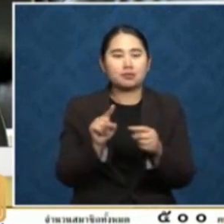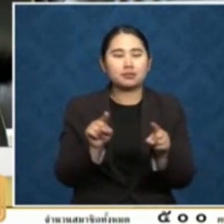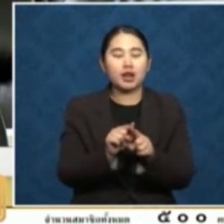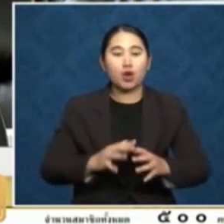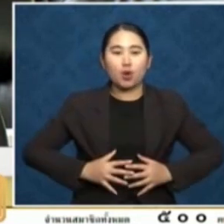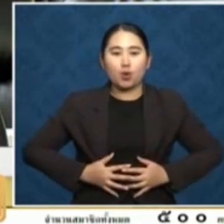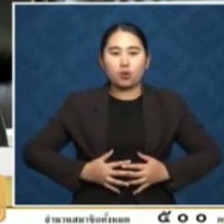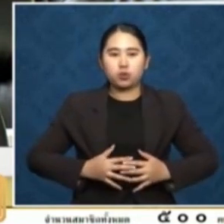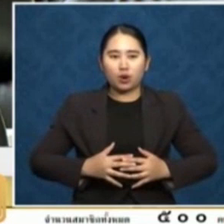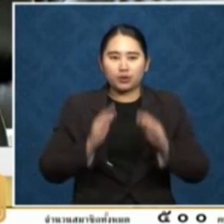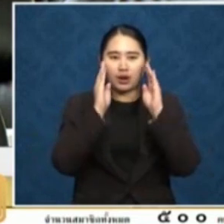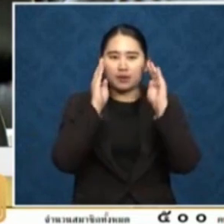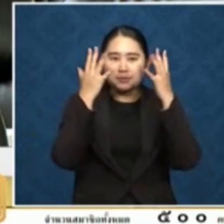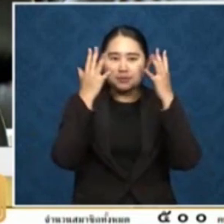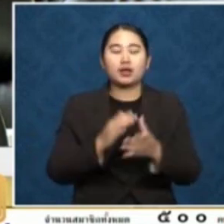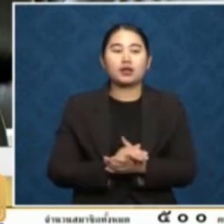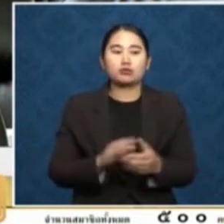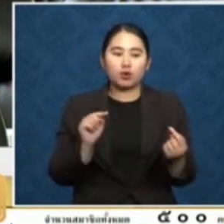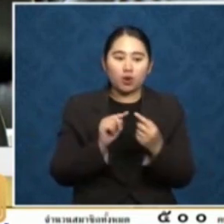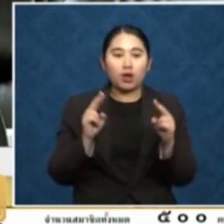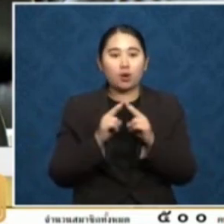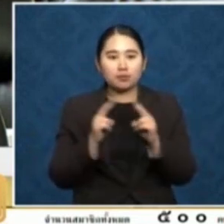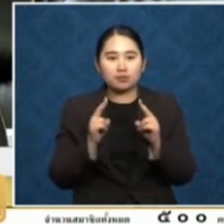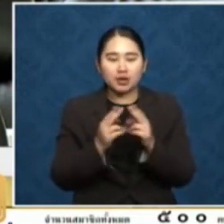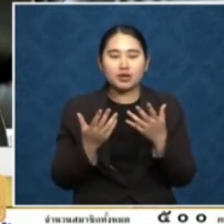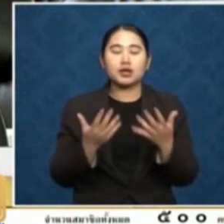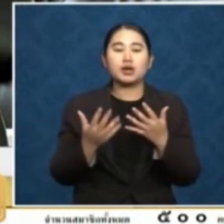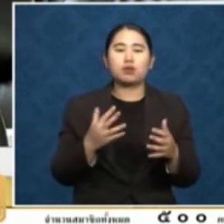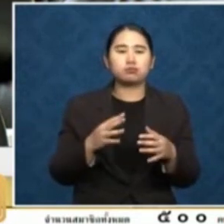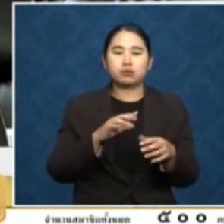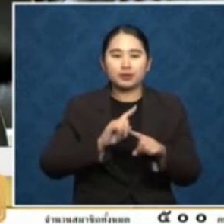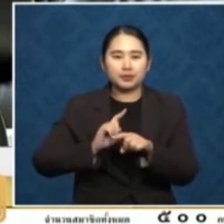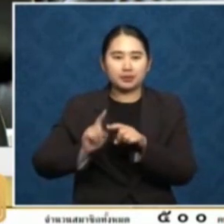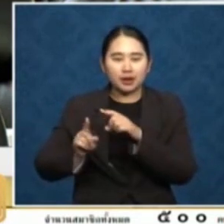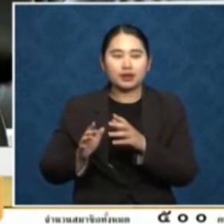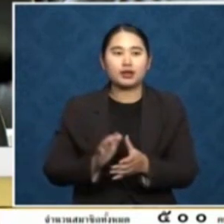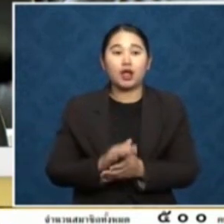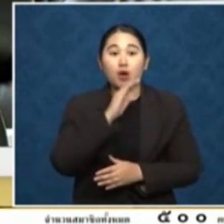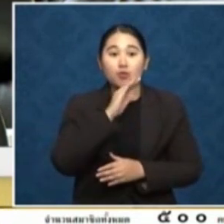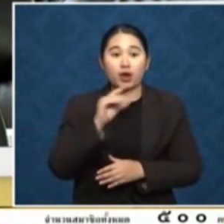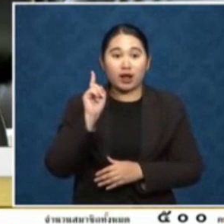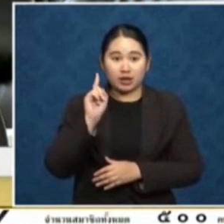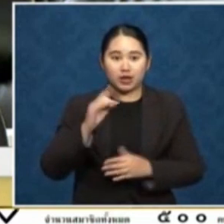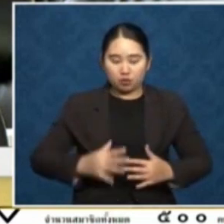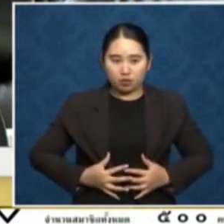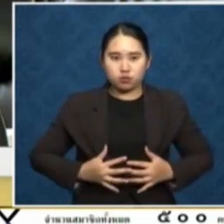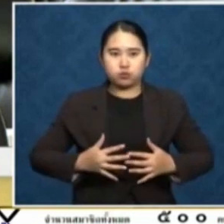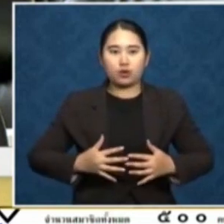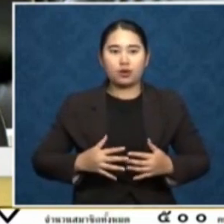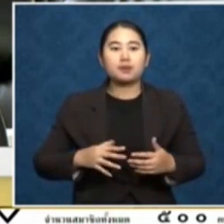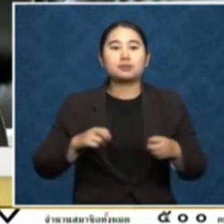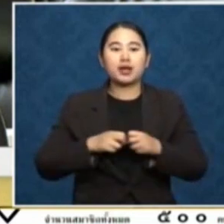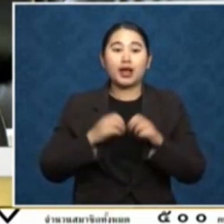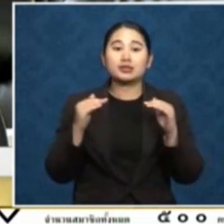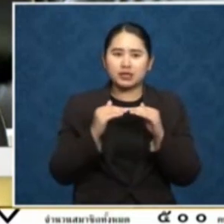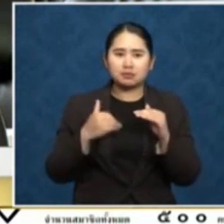ราะป้องกันกรณีที่มีท้องโดยไม่ได้ตั้งใจไม่ว่าจะเป็นการมีข่มขืนไม่ว่าจะเป็นอะไรก็แล้วแต่